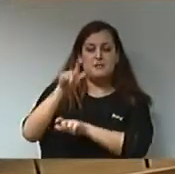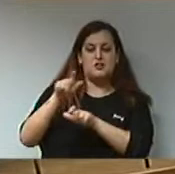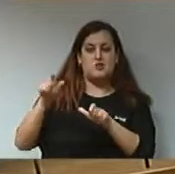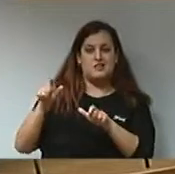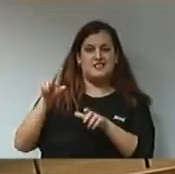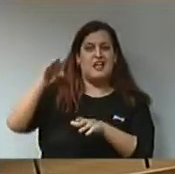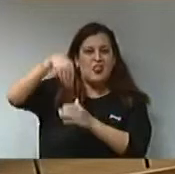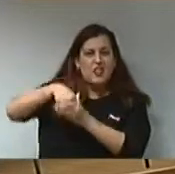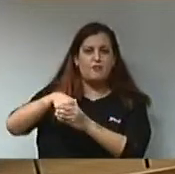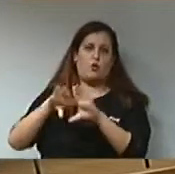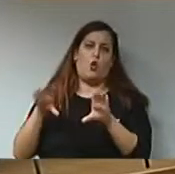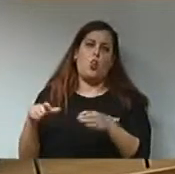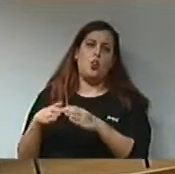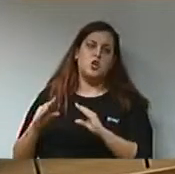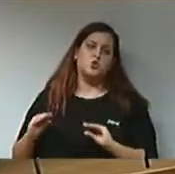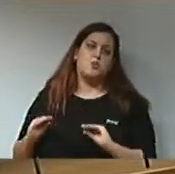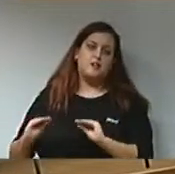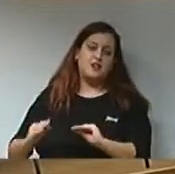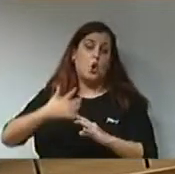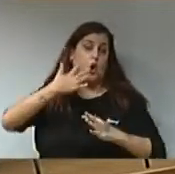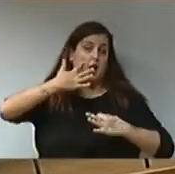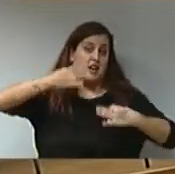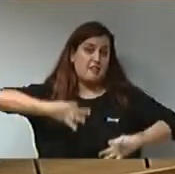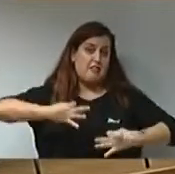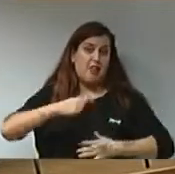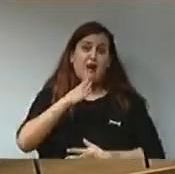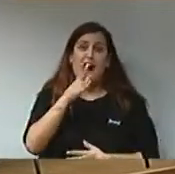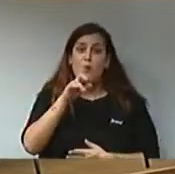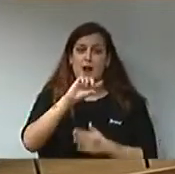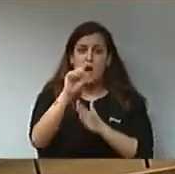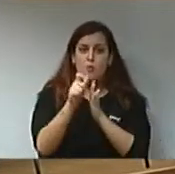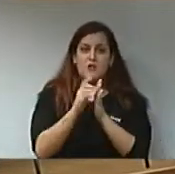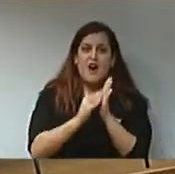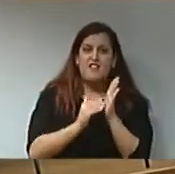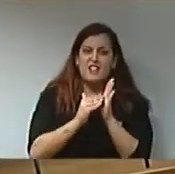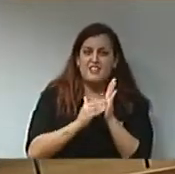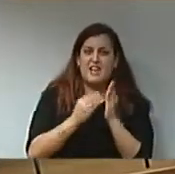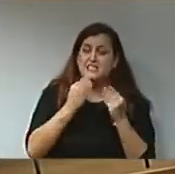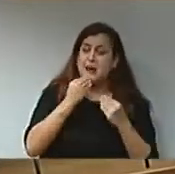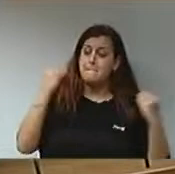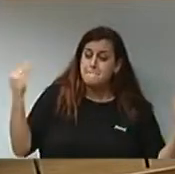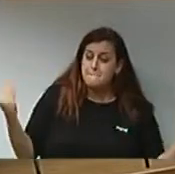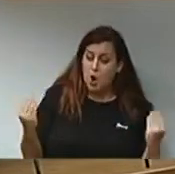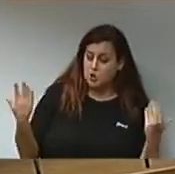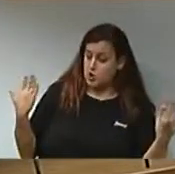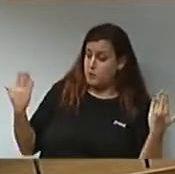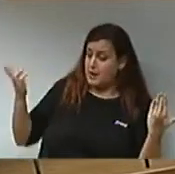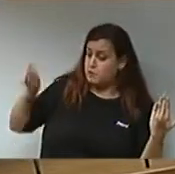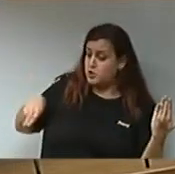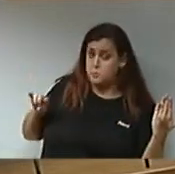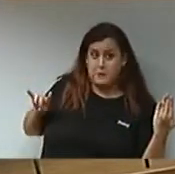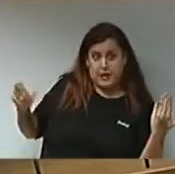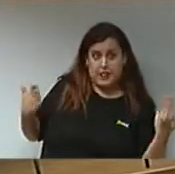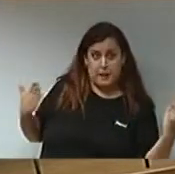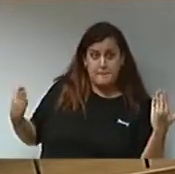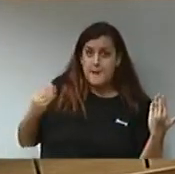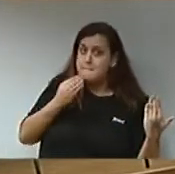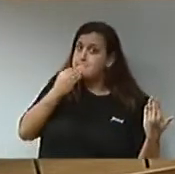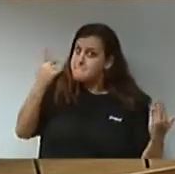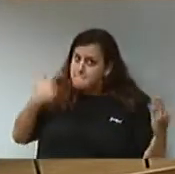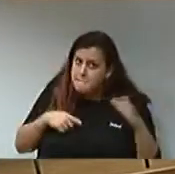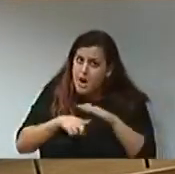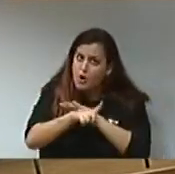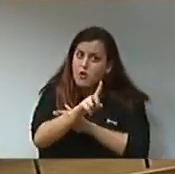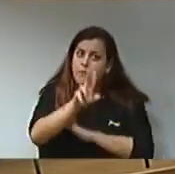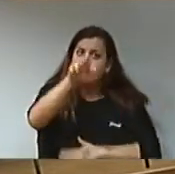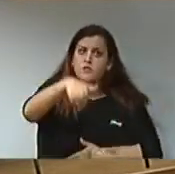cartel. La realitat en aquests moments és que la comunitat valenciana està millor que el 2015, que té la